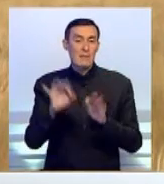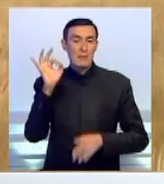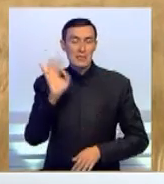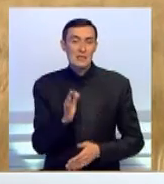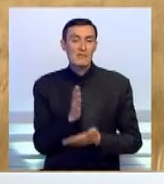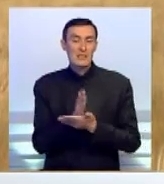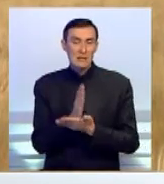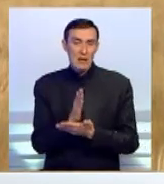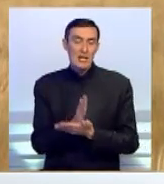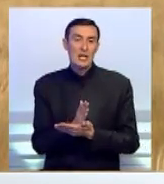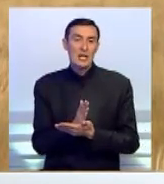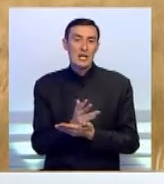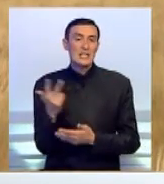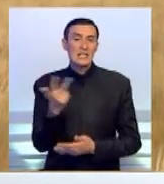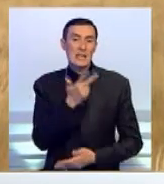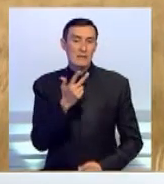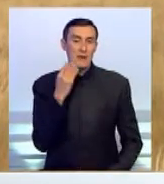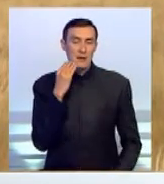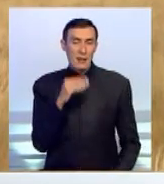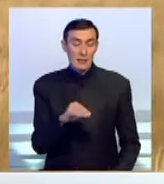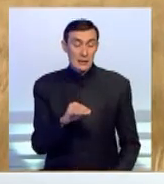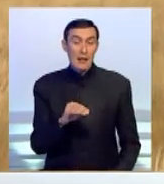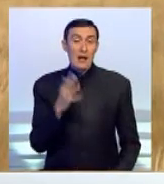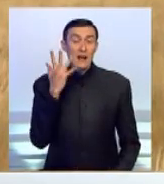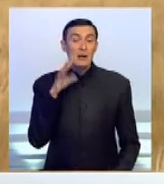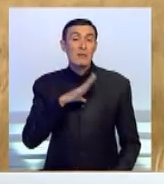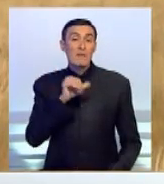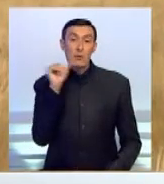87,5% составляет третьего класса. Когда в